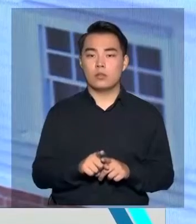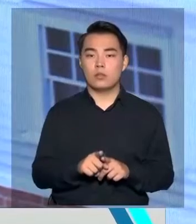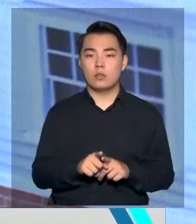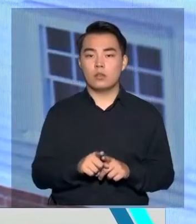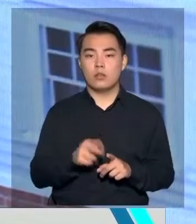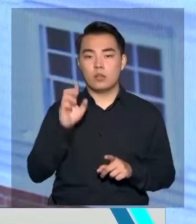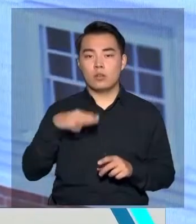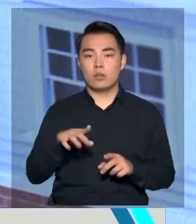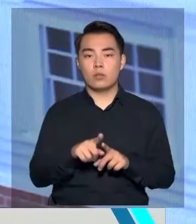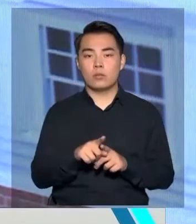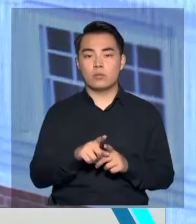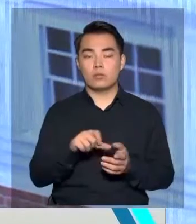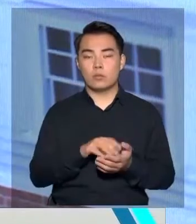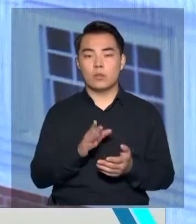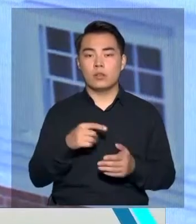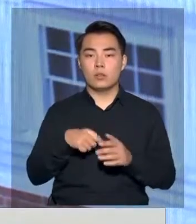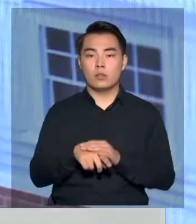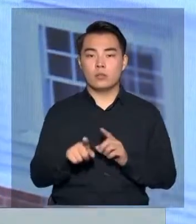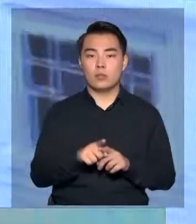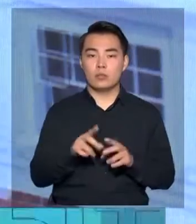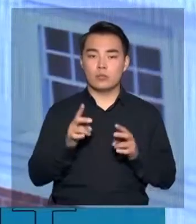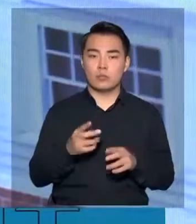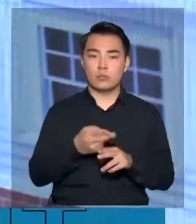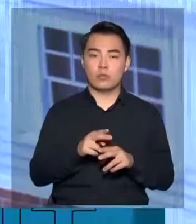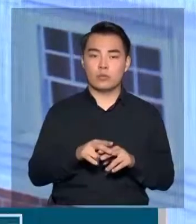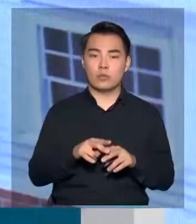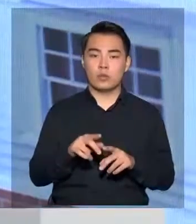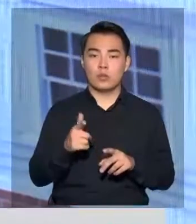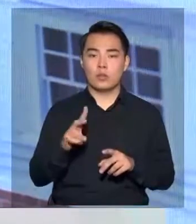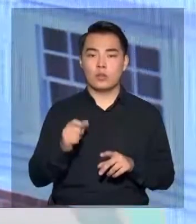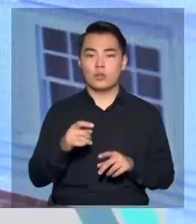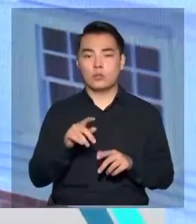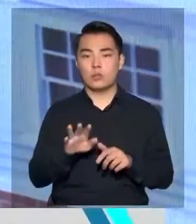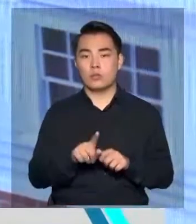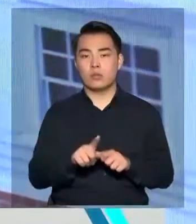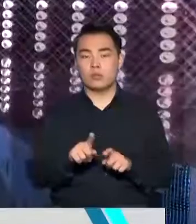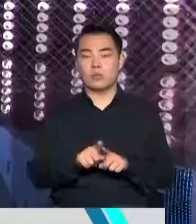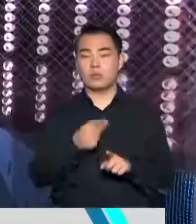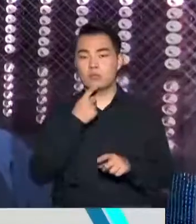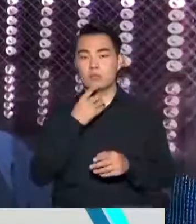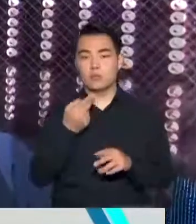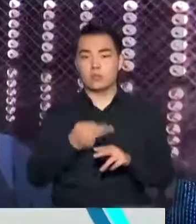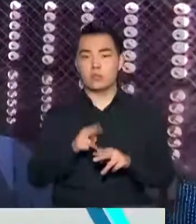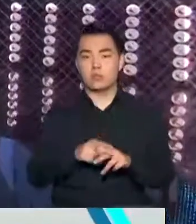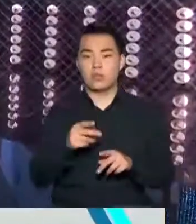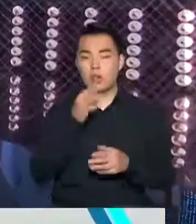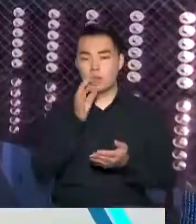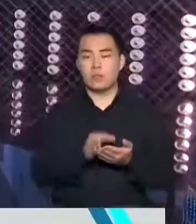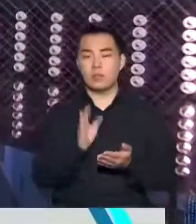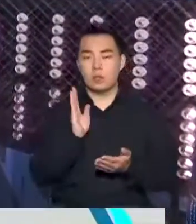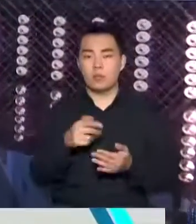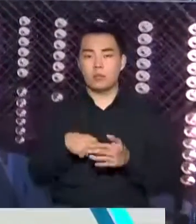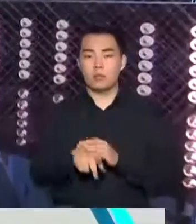мемлекеттік қызметкерлер. Ол мемлекеттің мойнындағы жүк қой, ә? Әрине, бұл азаматтардың алдында мемлекеттің өзінің жауапкершілігі бар.